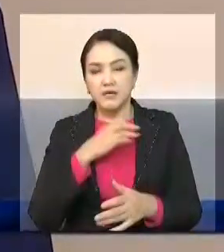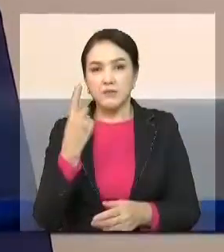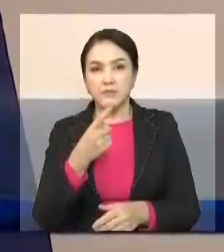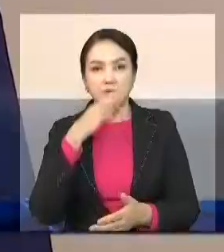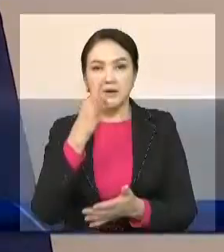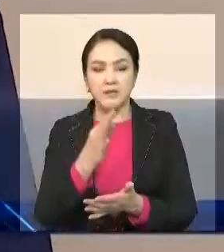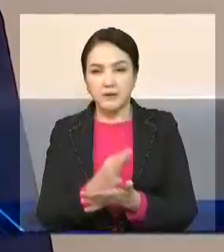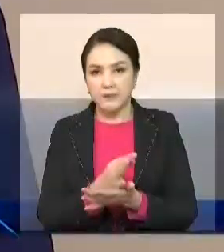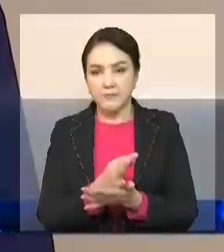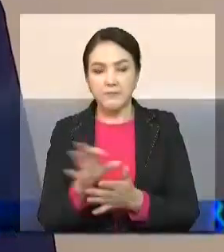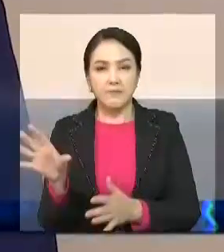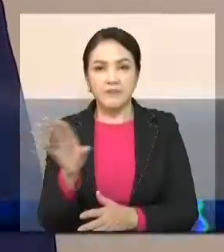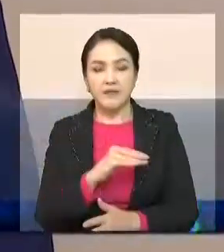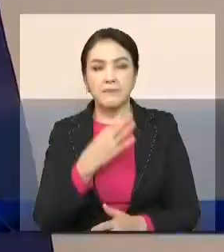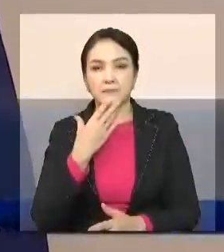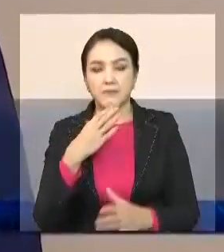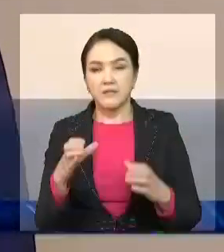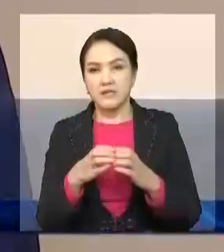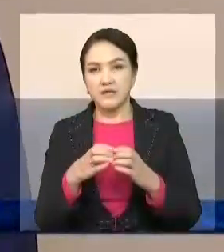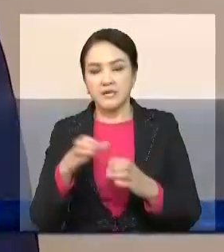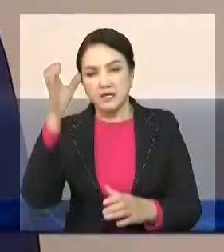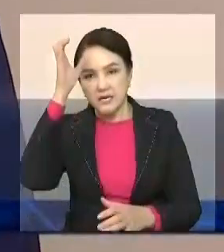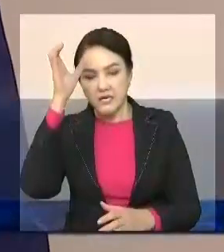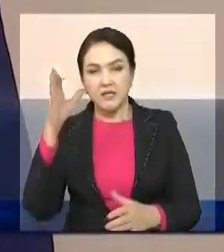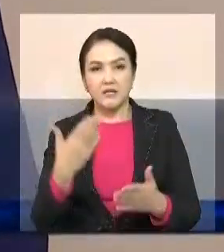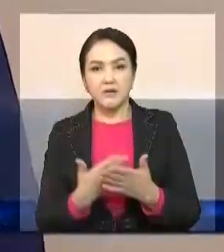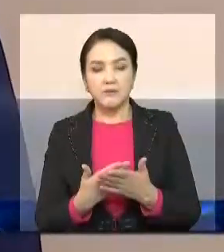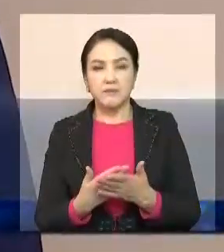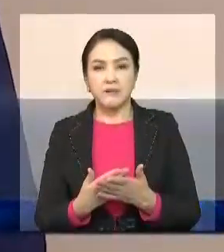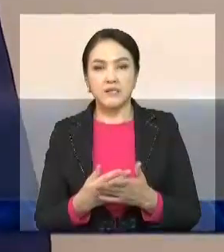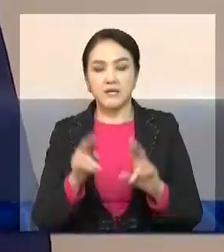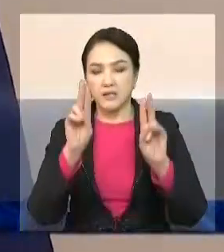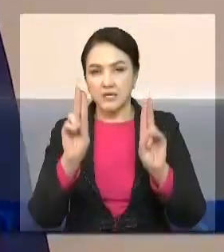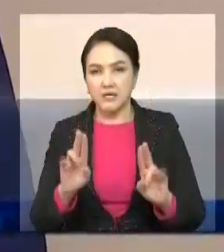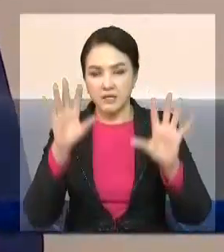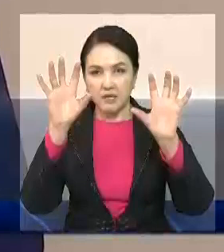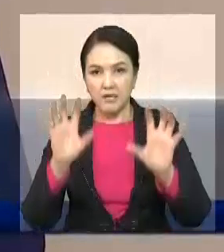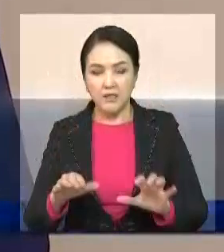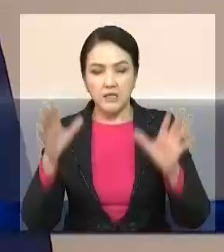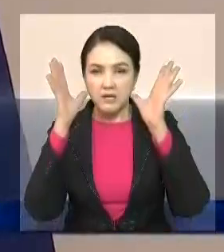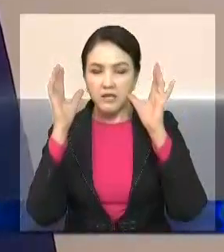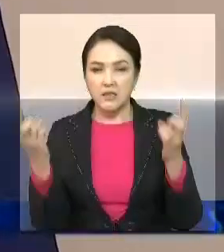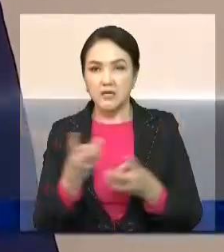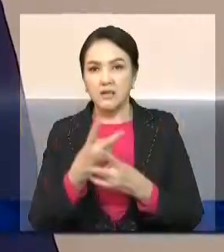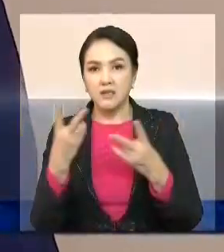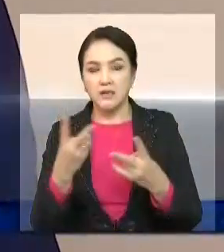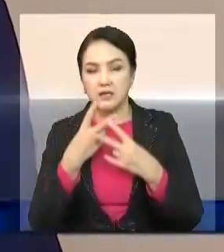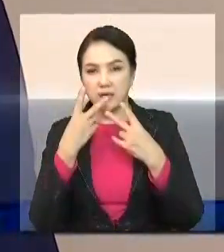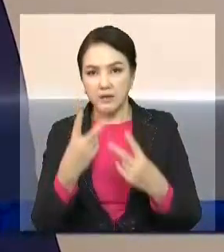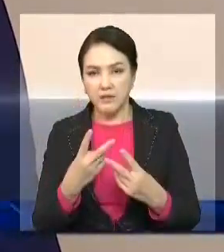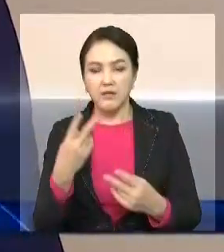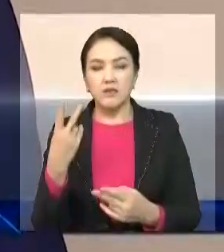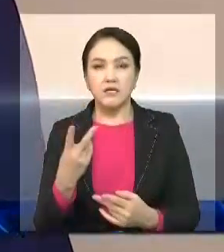біздің ұлттық құндылықтарымыздың барлығын ғылыми негізде, әдеп негізінде, дін негізінде қарастыру керек. Сонда ғана бұл